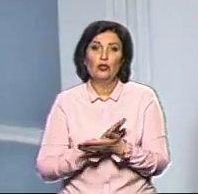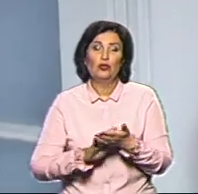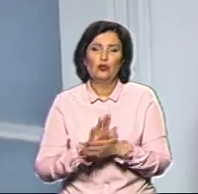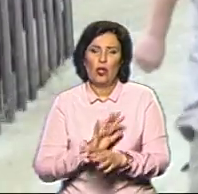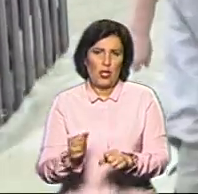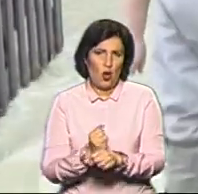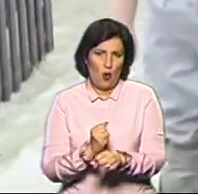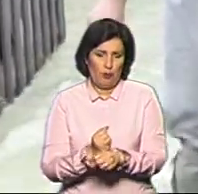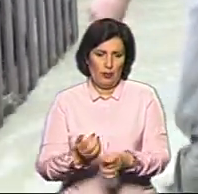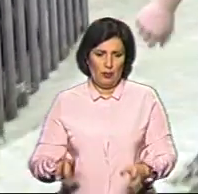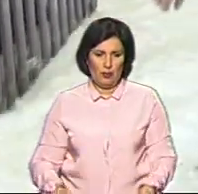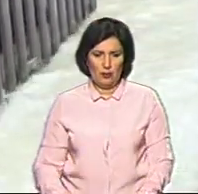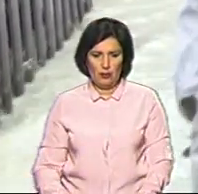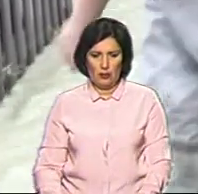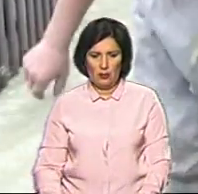не робили.